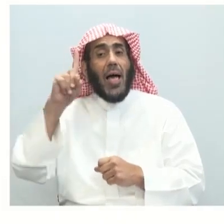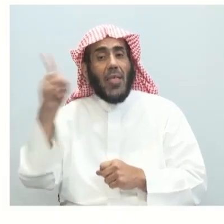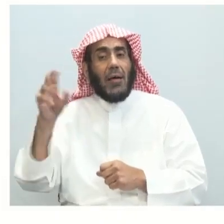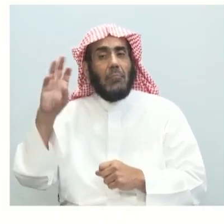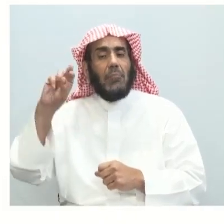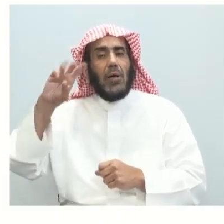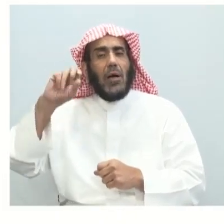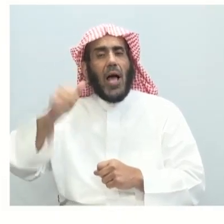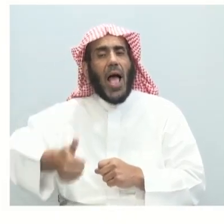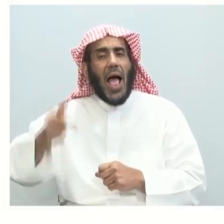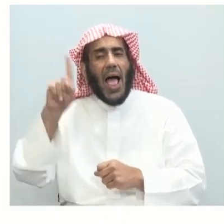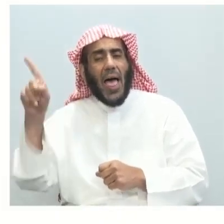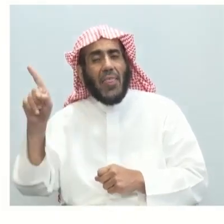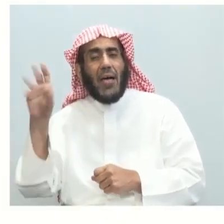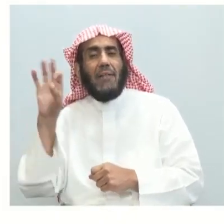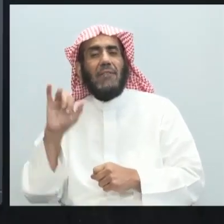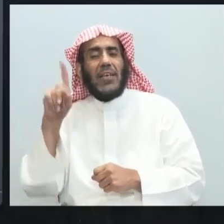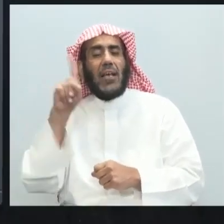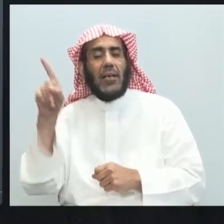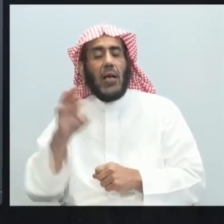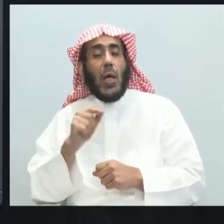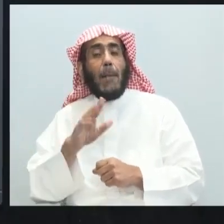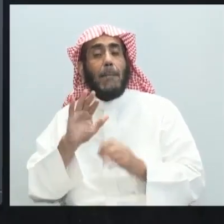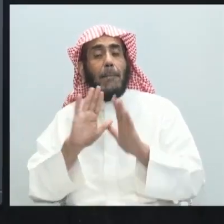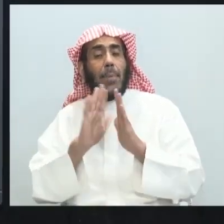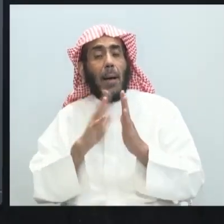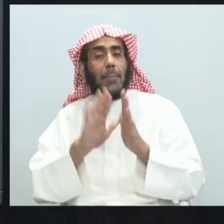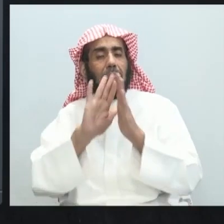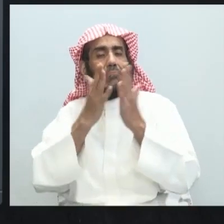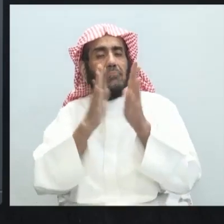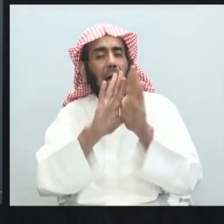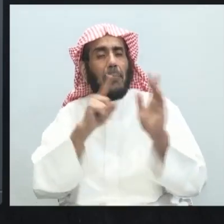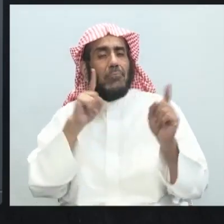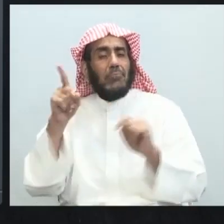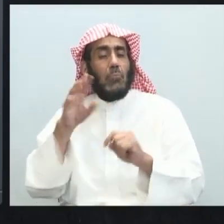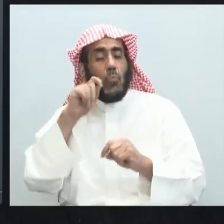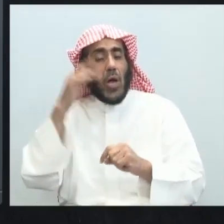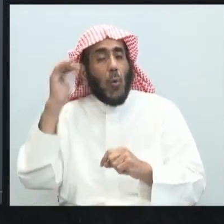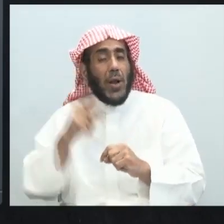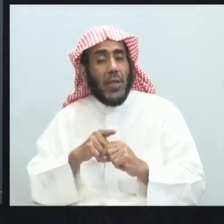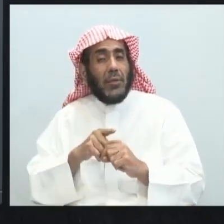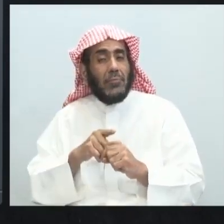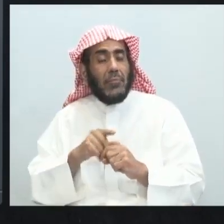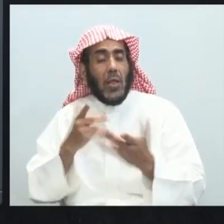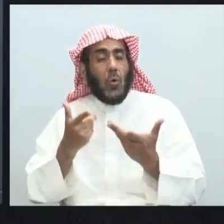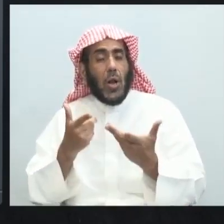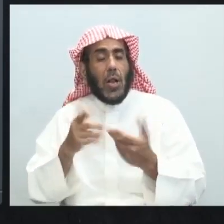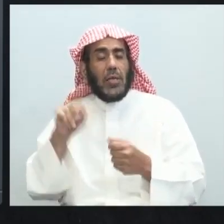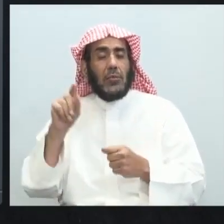فتى احسنتم اين لدينا باب هل نشير الى هنا مذكر ام مؤنث